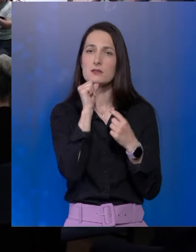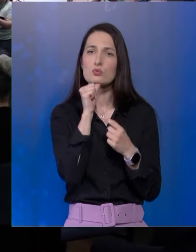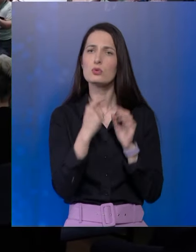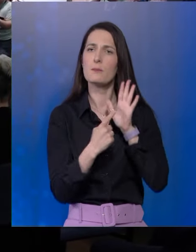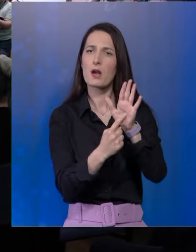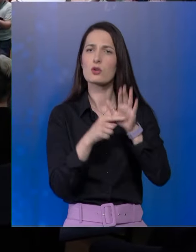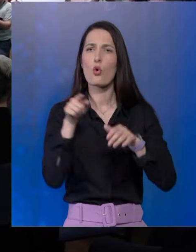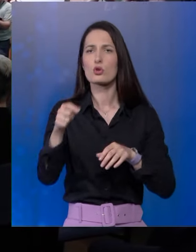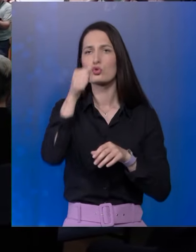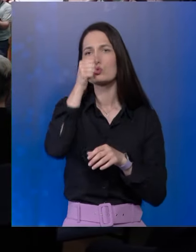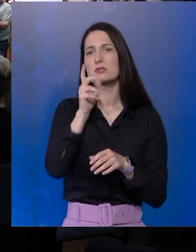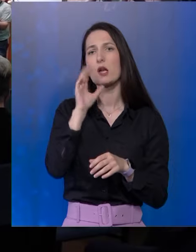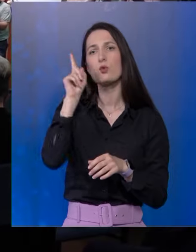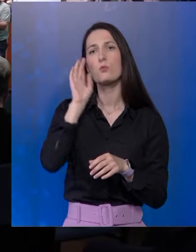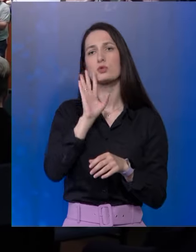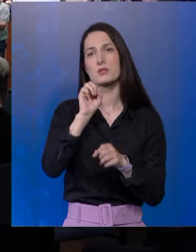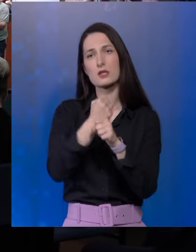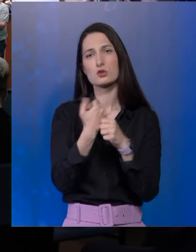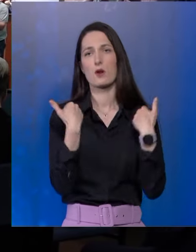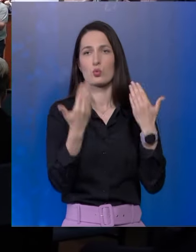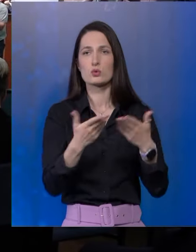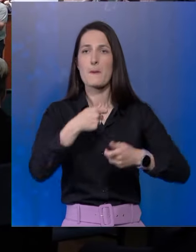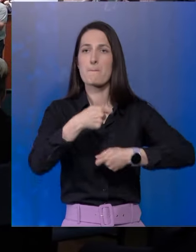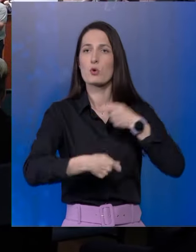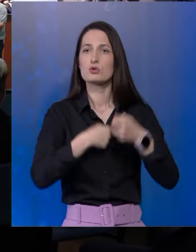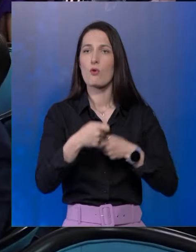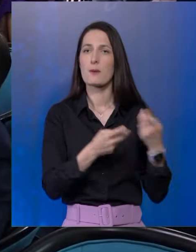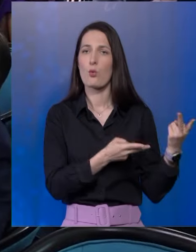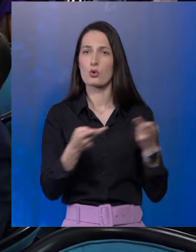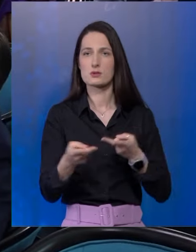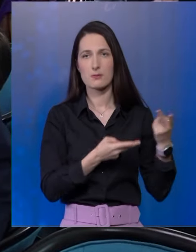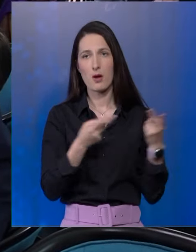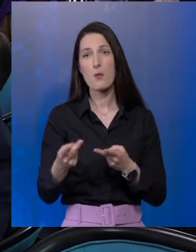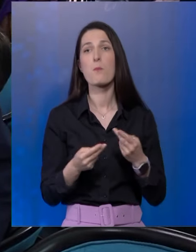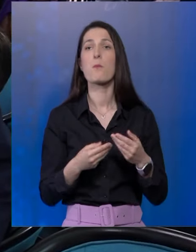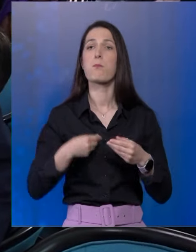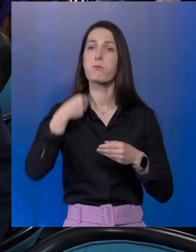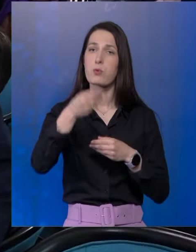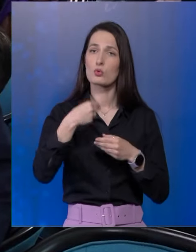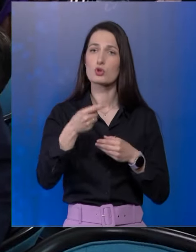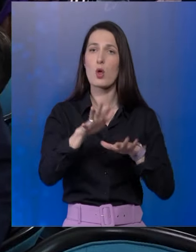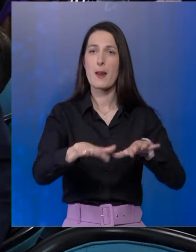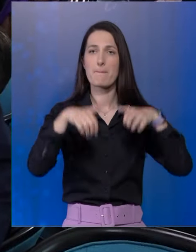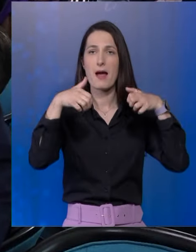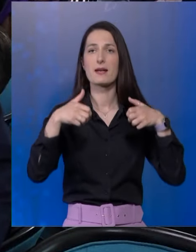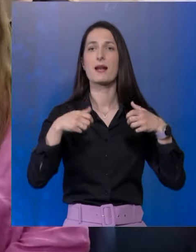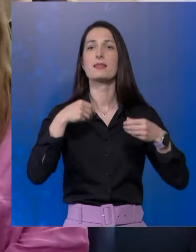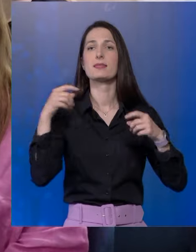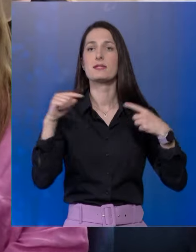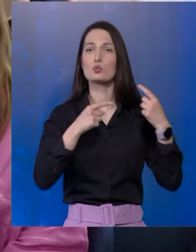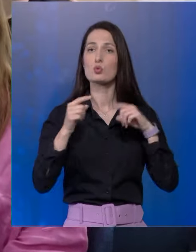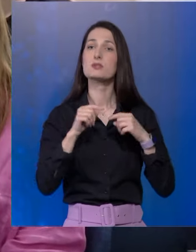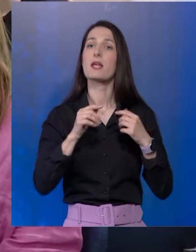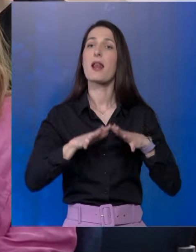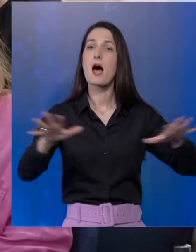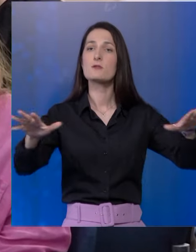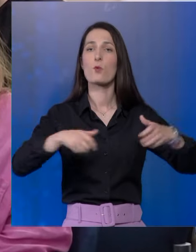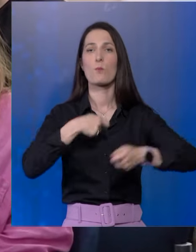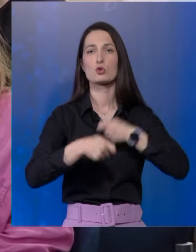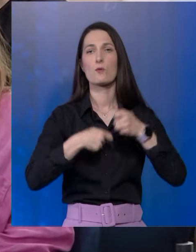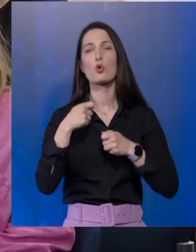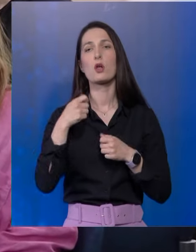što Sarajevo i Bosna i Hercegovina nude poslovnim gostima. Poručeno je na panel diskusiji Razvoj poslovnog turizma u Bosni i